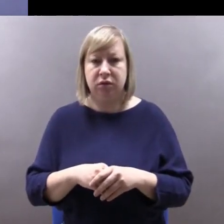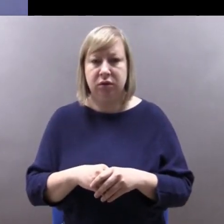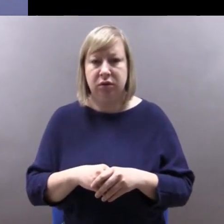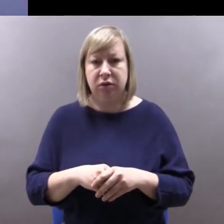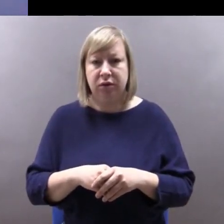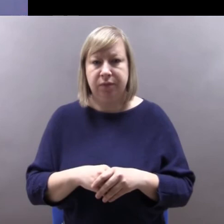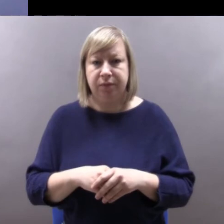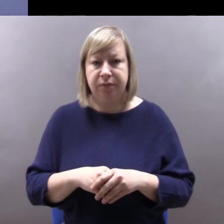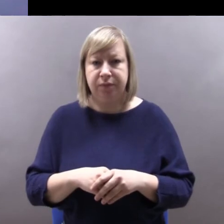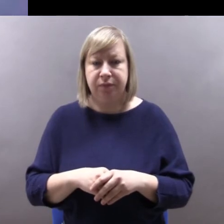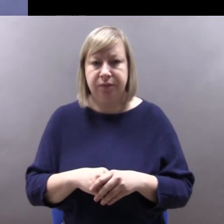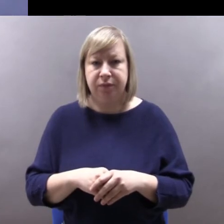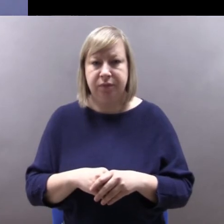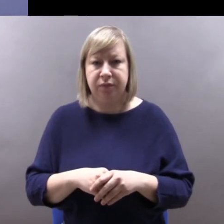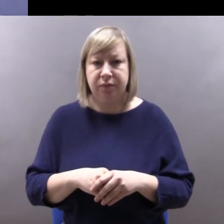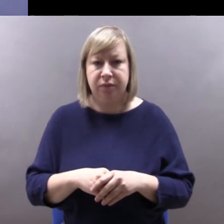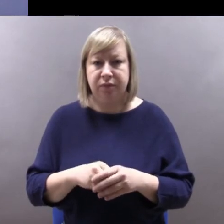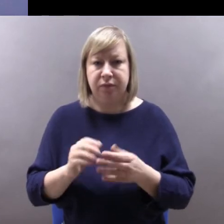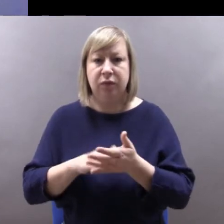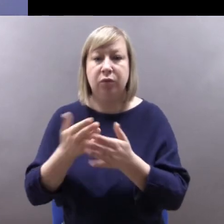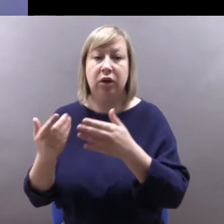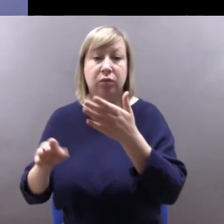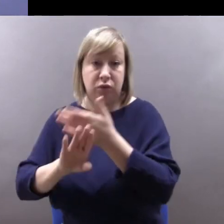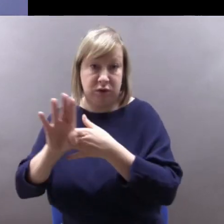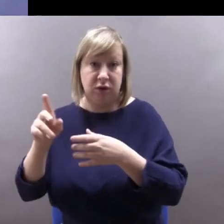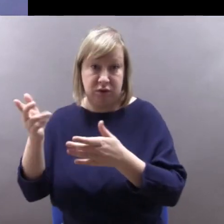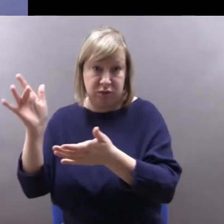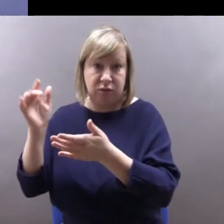budynków, tak jak tutaj w tym wypadku do Muzeum w Warszawie,